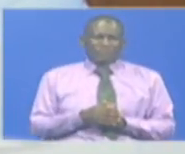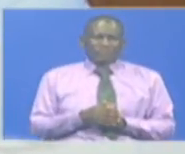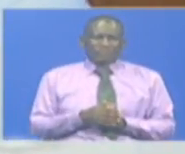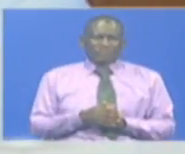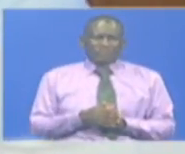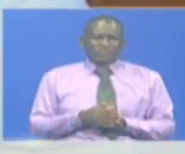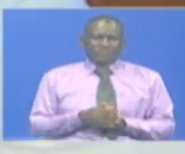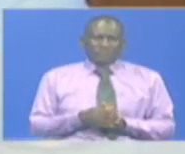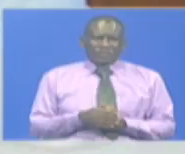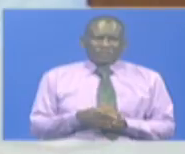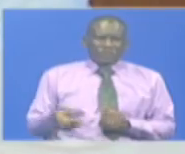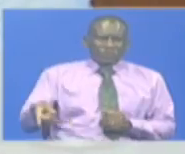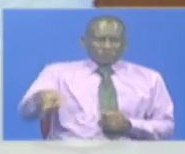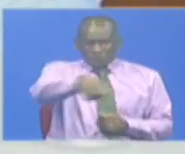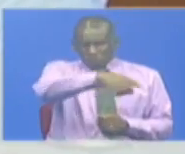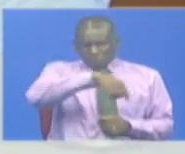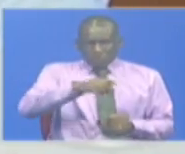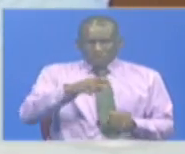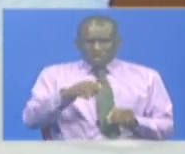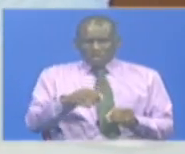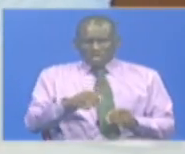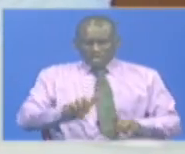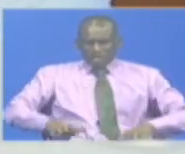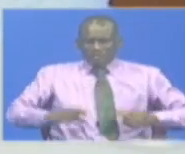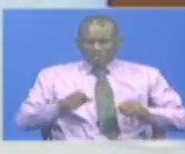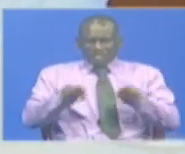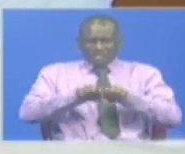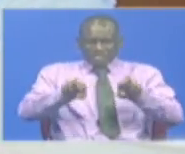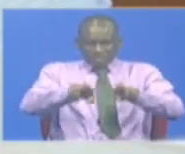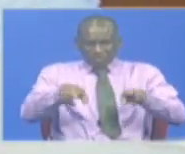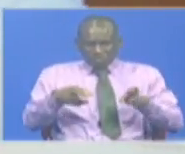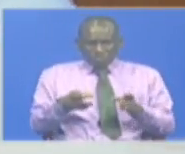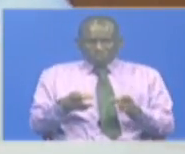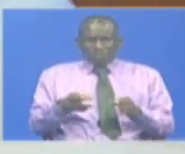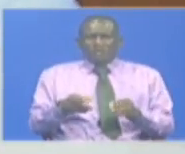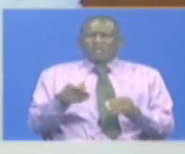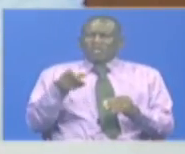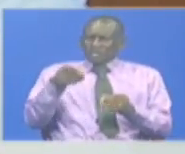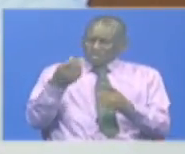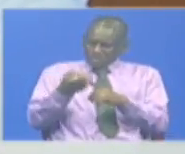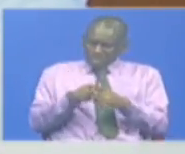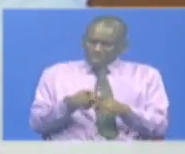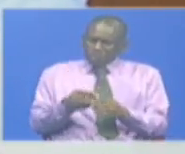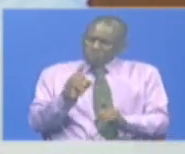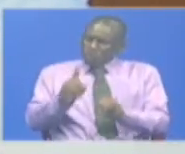kulikosa maji kwa nyumba. Akaenda kubeba maji kutoka kwa fereji akiingeza kwa nyumba.